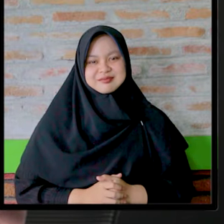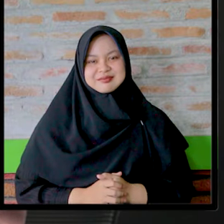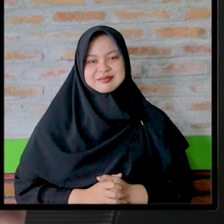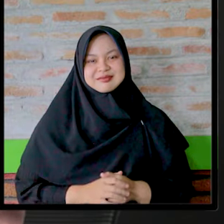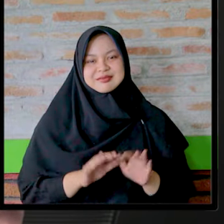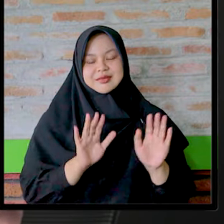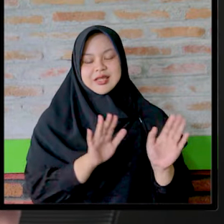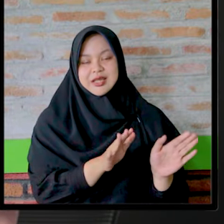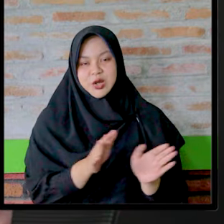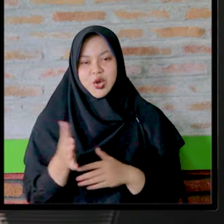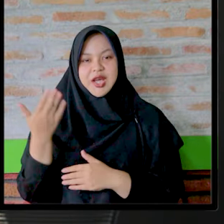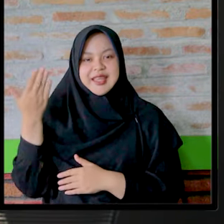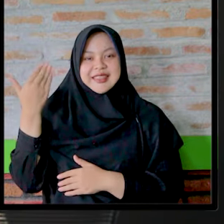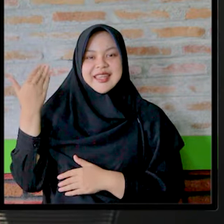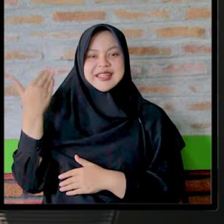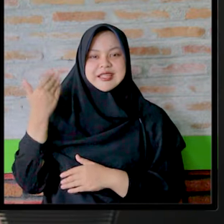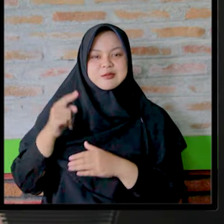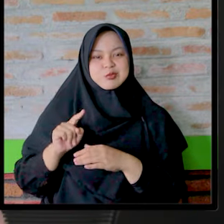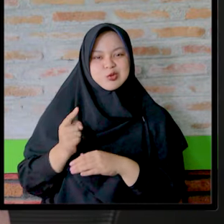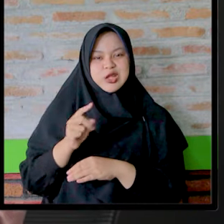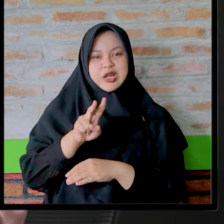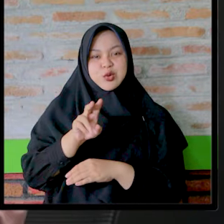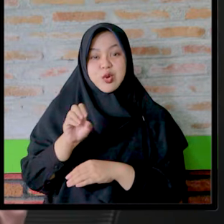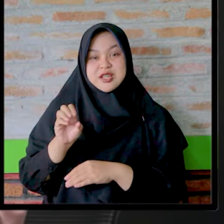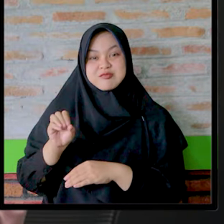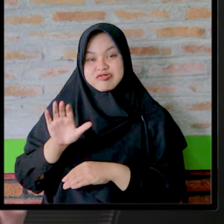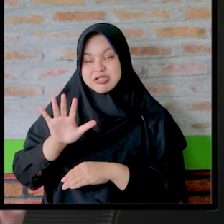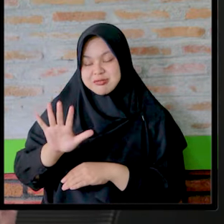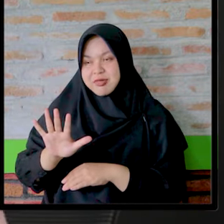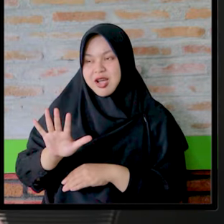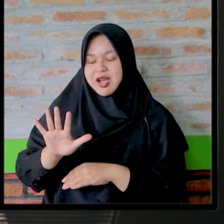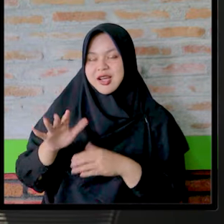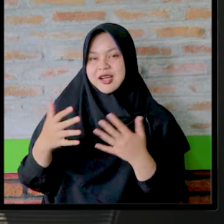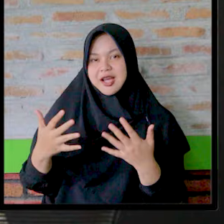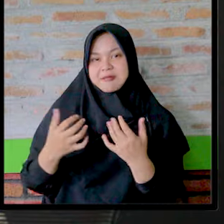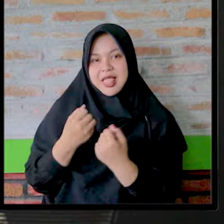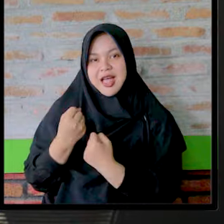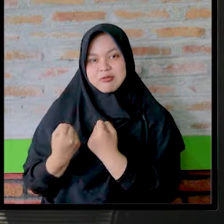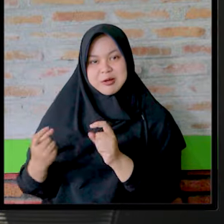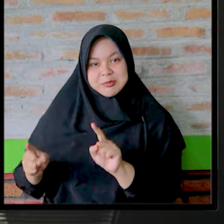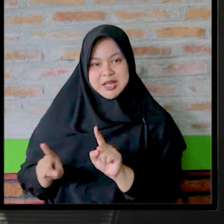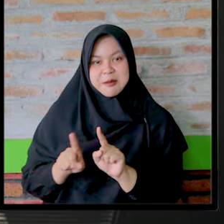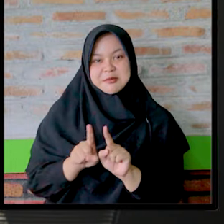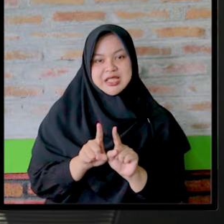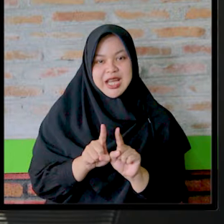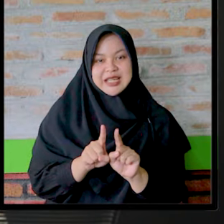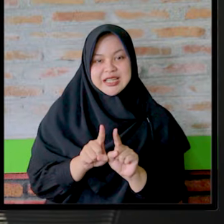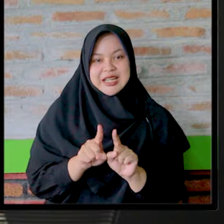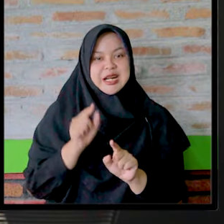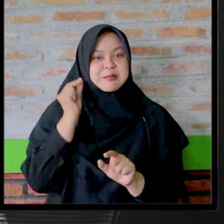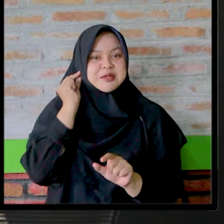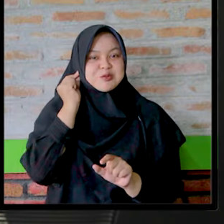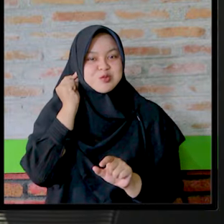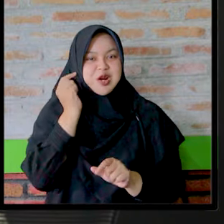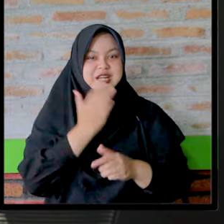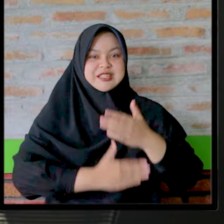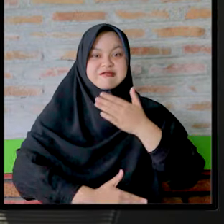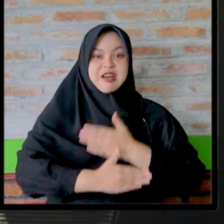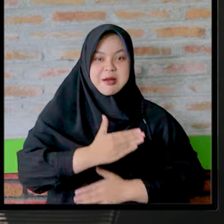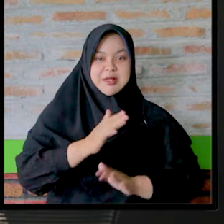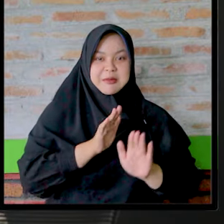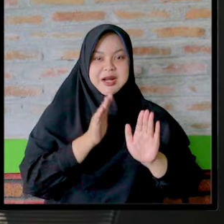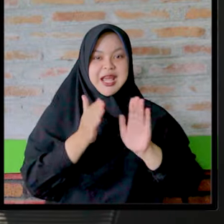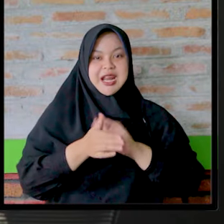dari sejak berapa 2005 ya Bu ya ee melakukan pendampingan terhadap perempuan di faabel begitu yang berhadapan dengan